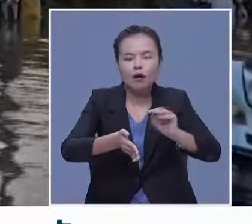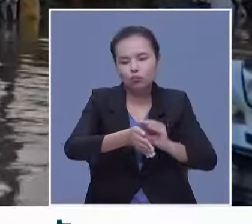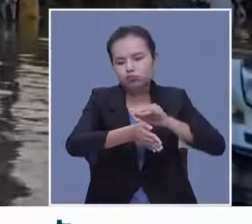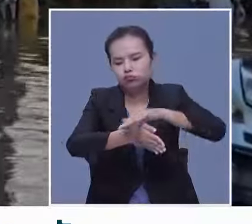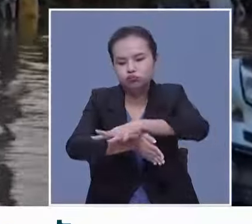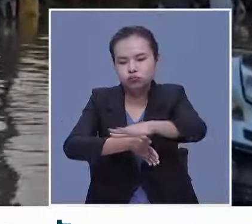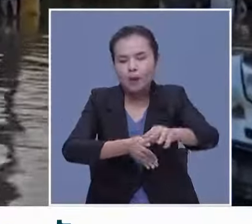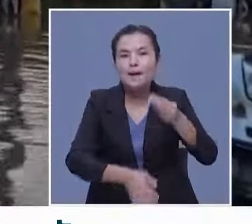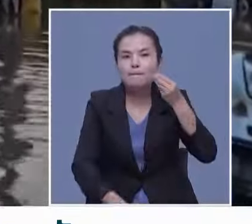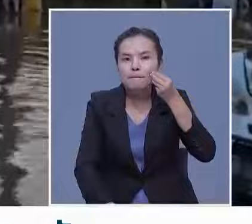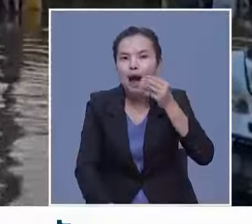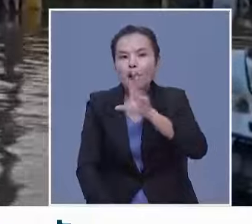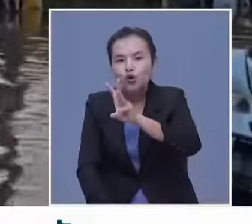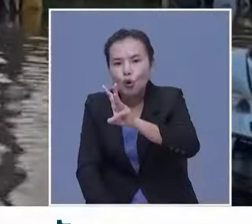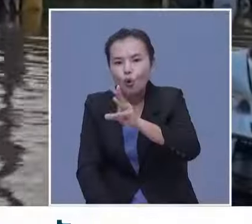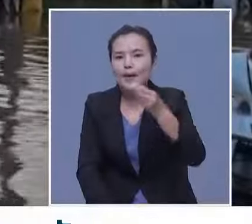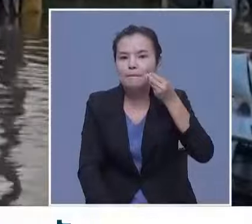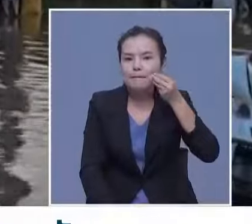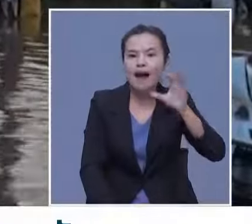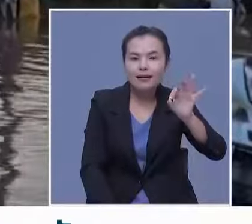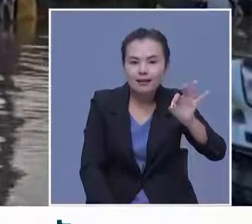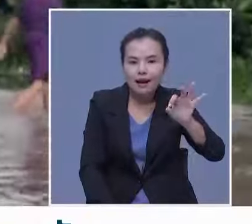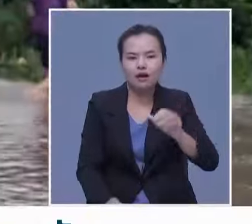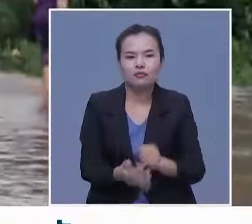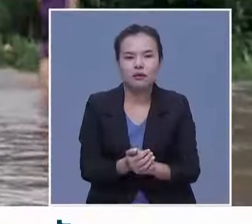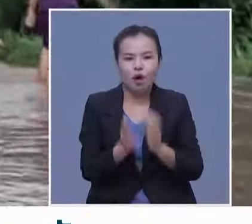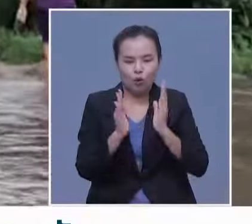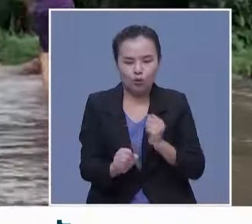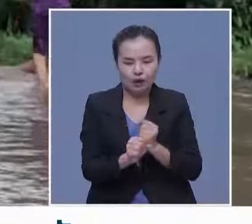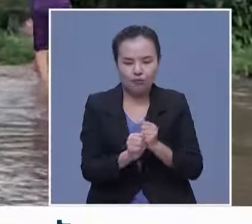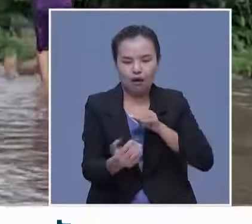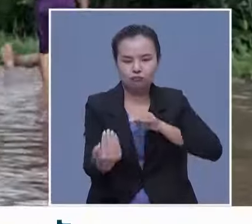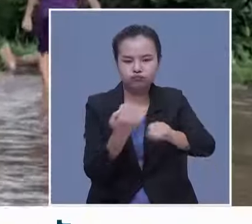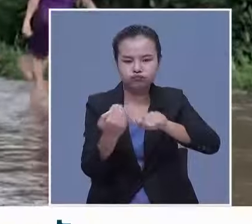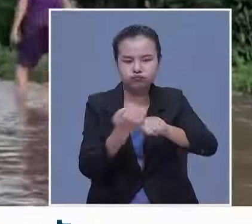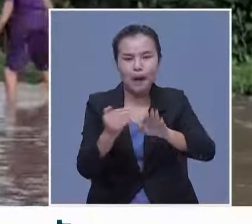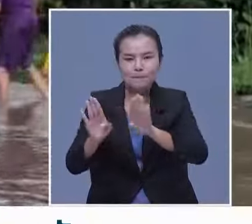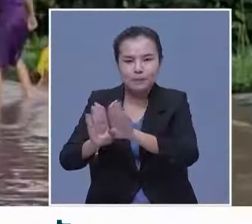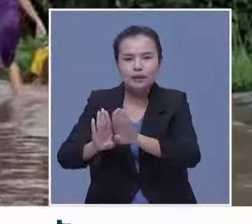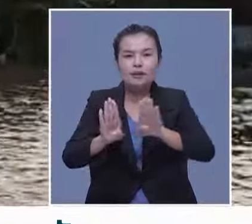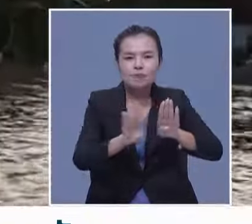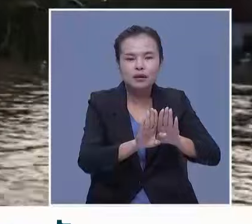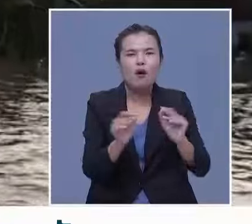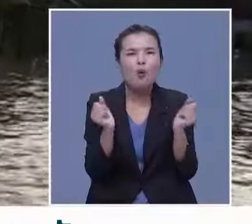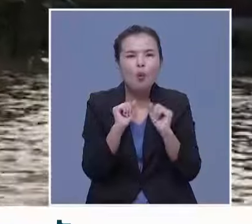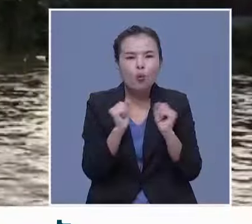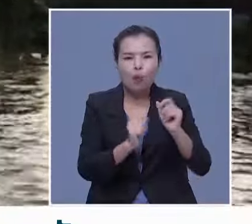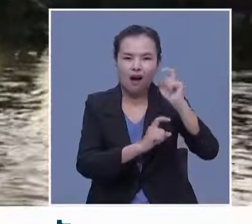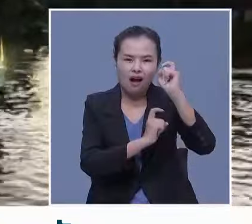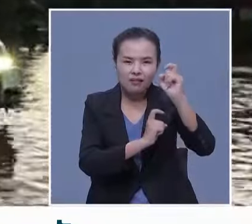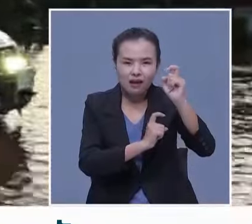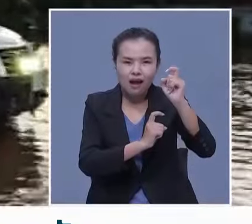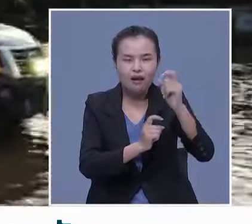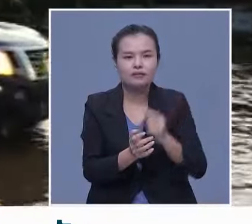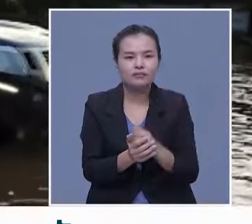เฉพาะหมู่ที่ 6แล้วก็หมู่ที่ 9ทำให้เจ้าหน้าที่ต้องปิดการจราจรนะฮะเอ่อเพราะว่าเกรงว่าจะเกิดอันตราย